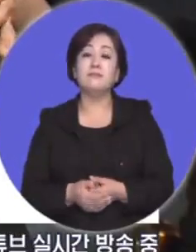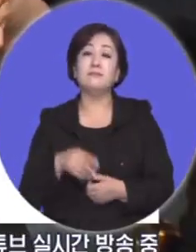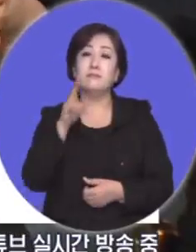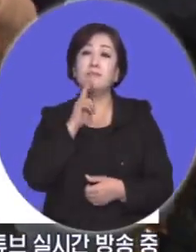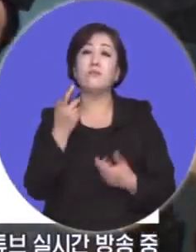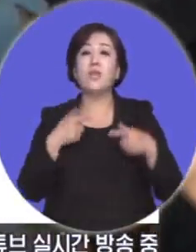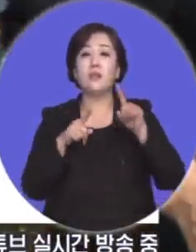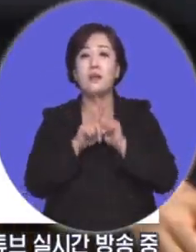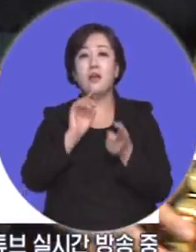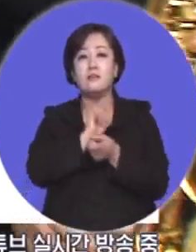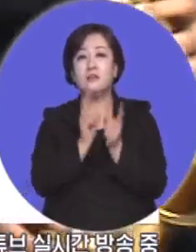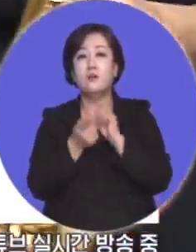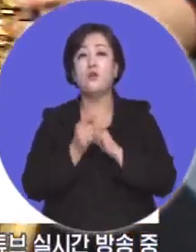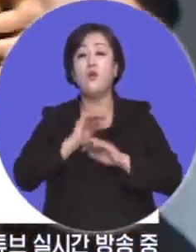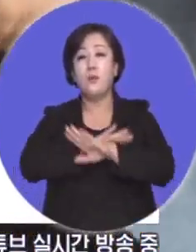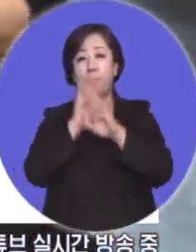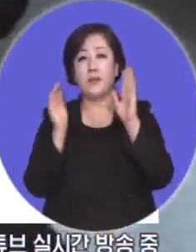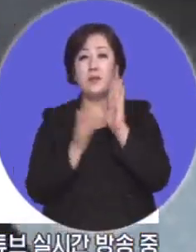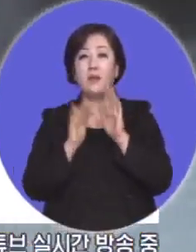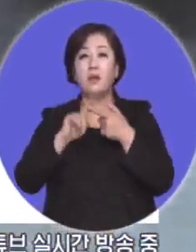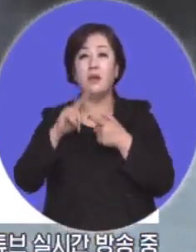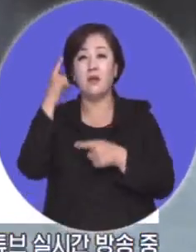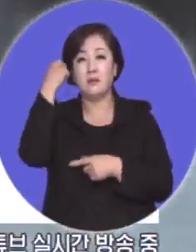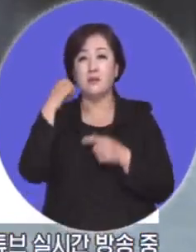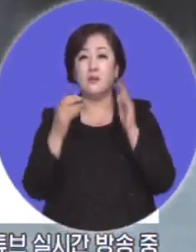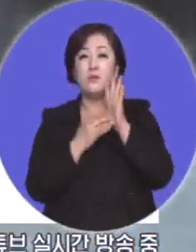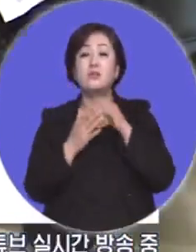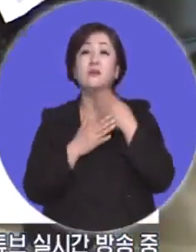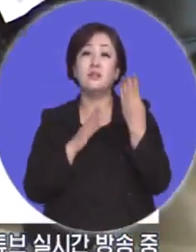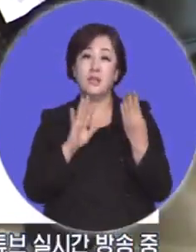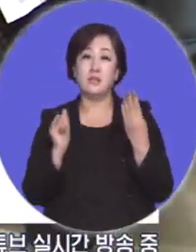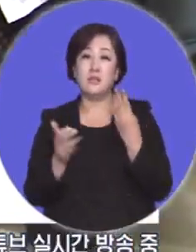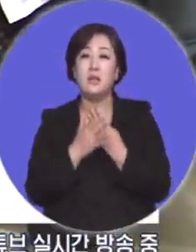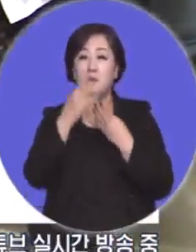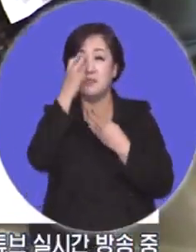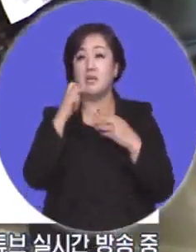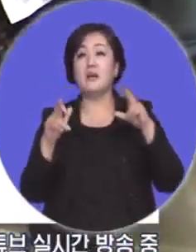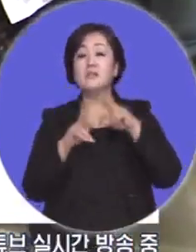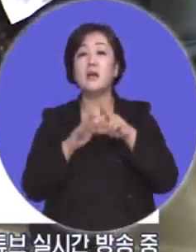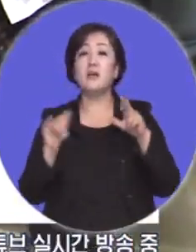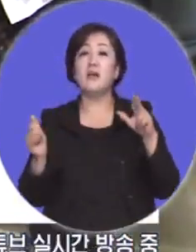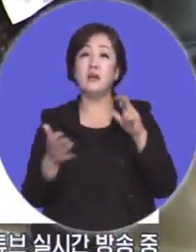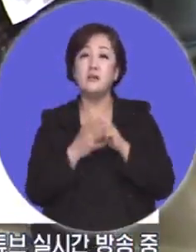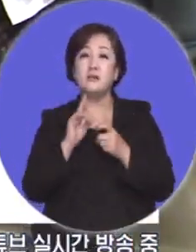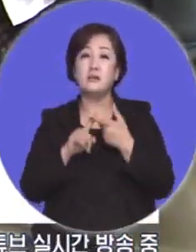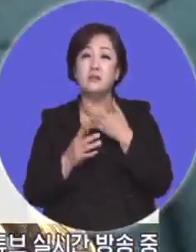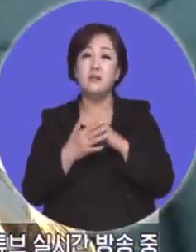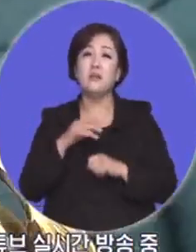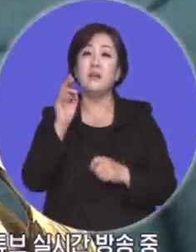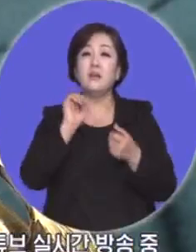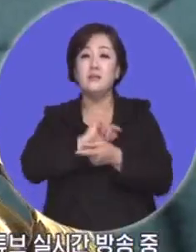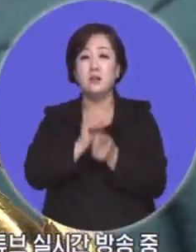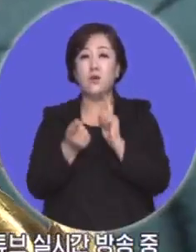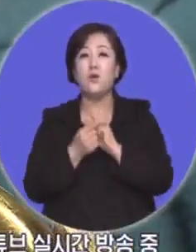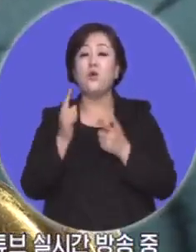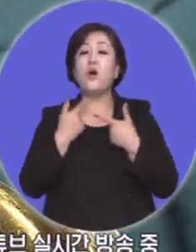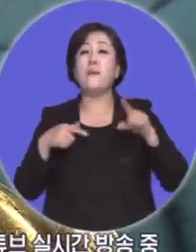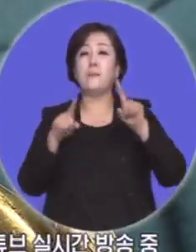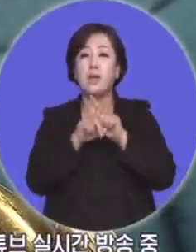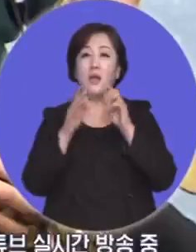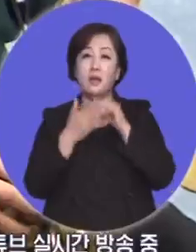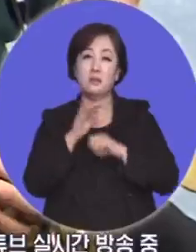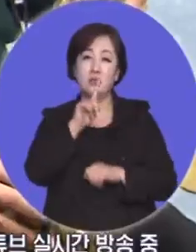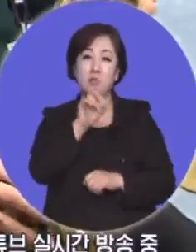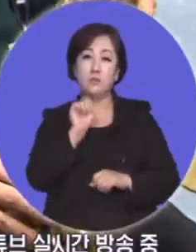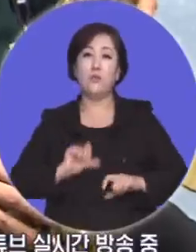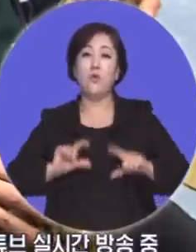음악을 통해 인생을 밝게 살아가는 시각장애인 4명이 감미로운 앙상블을 만들어냅니다. 오는 15일